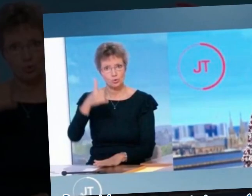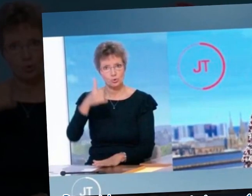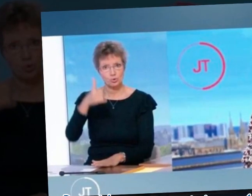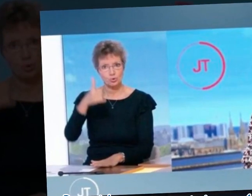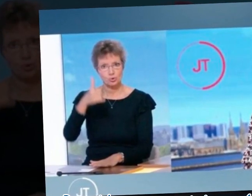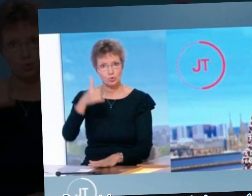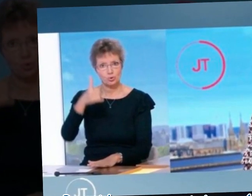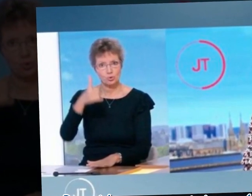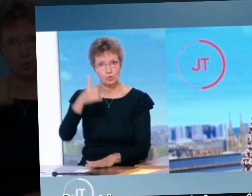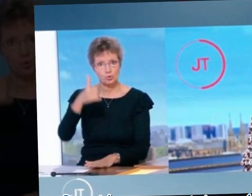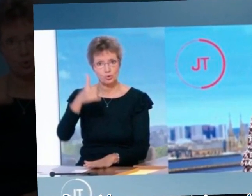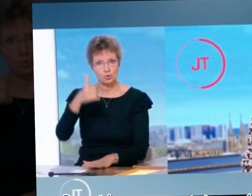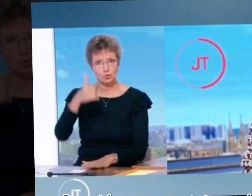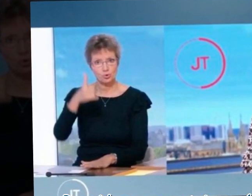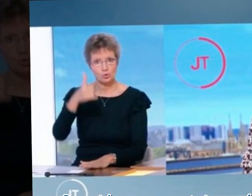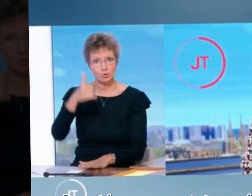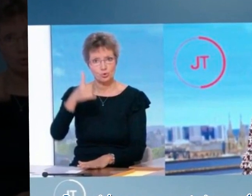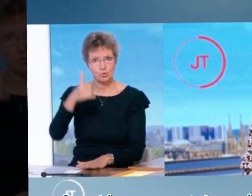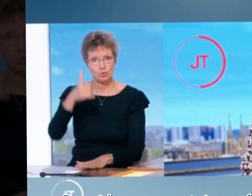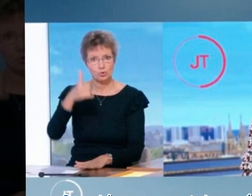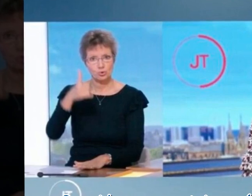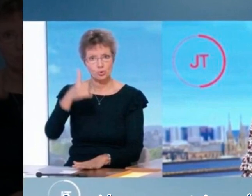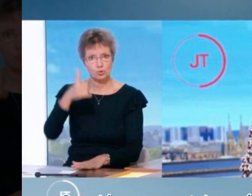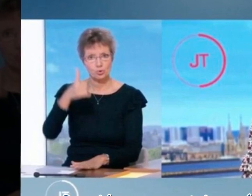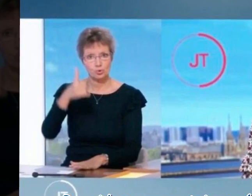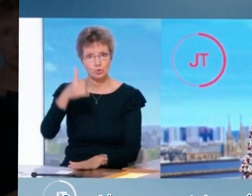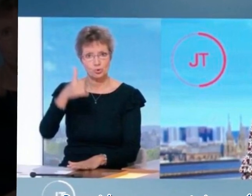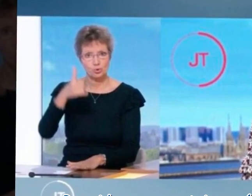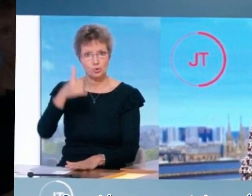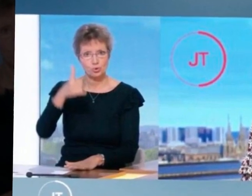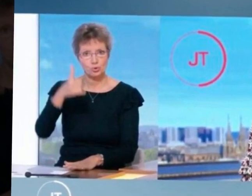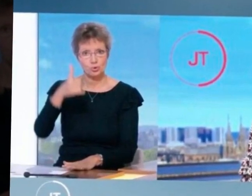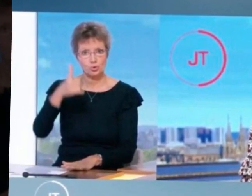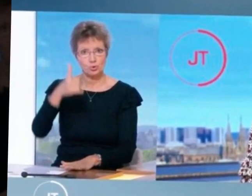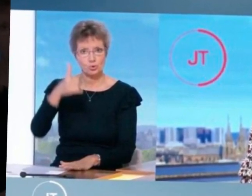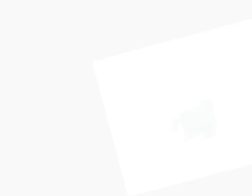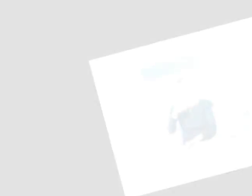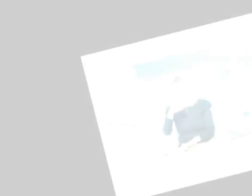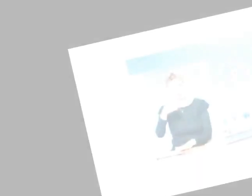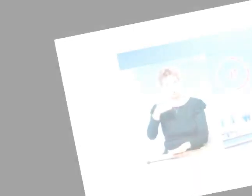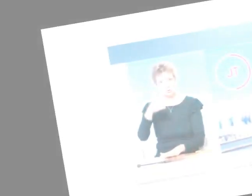Parmi les commentaires rédigés dans la section dédiée, on pouvait lire les suivants, magnifique.